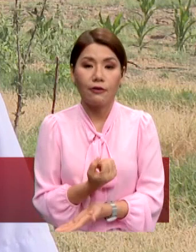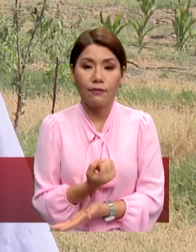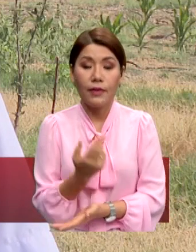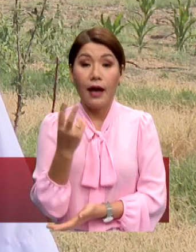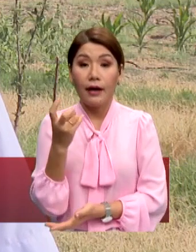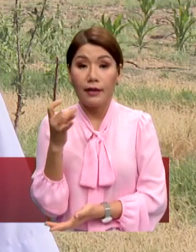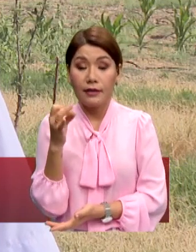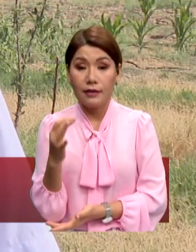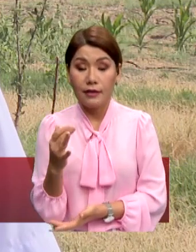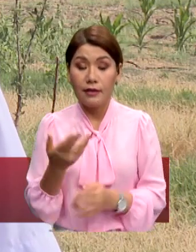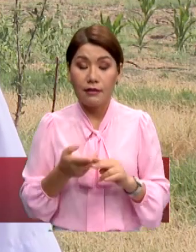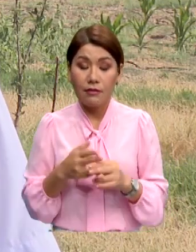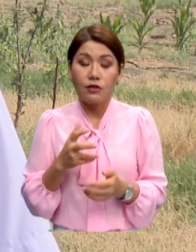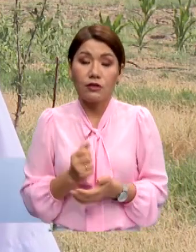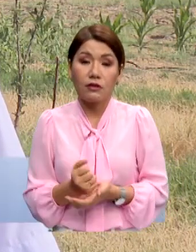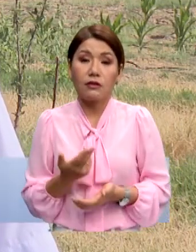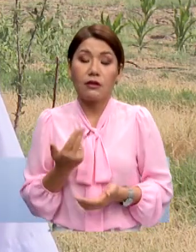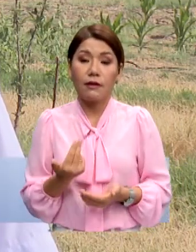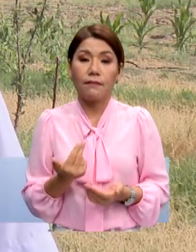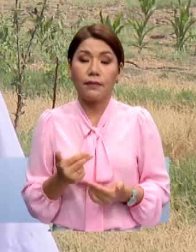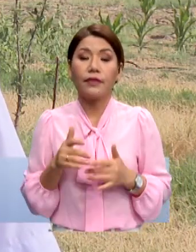Кадастром это занимаемся,